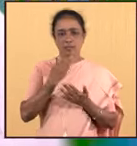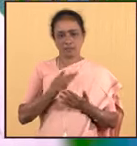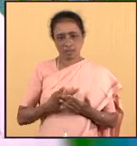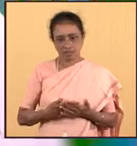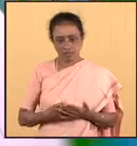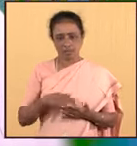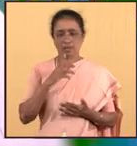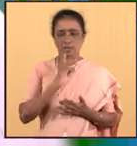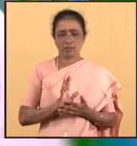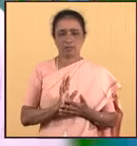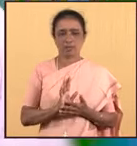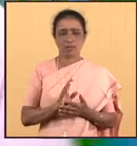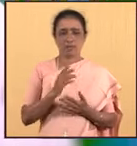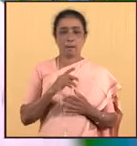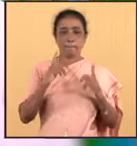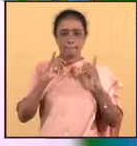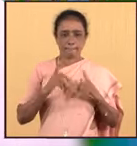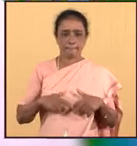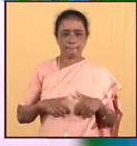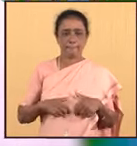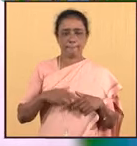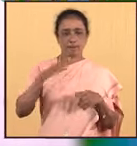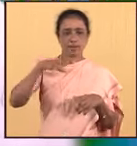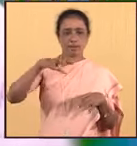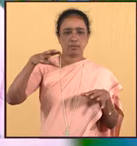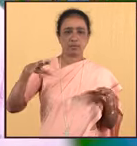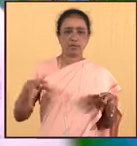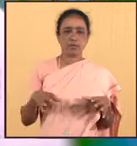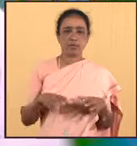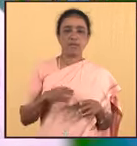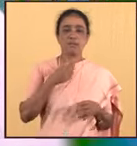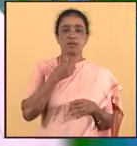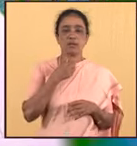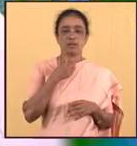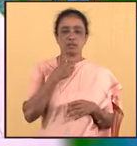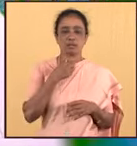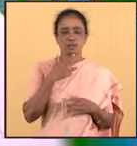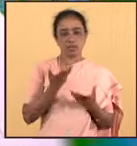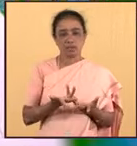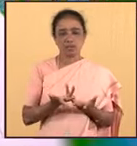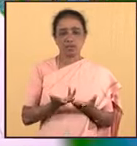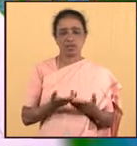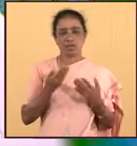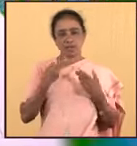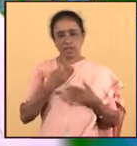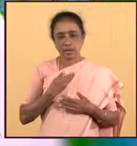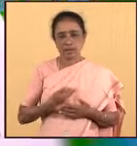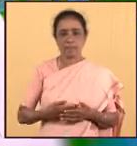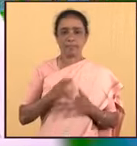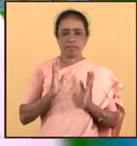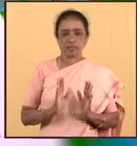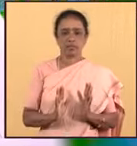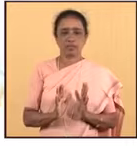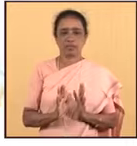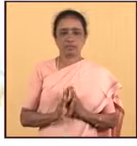அப்ப என்னச்சுன்னா, விலங்குகளிடமிருந்து மனிதர்களிடமிருந்து அனைவருக்கும் மனிதாபிமான தன்மை, ஹியூமனிட்டி எல்லாமே